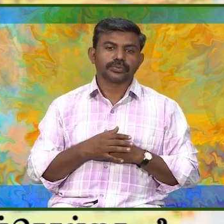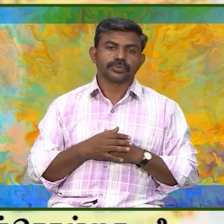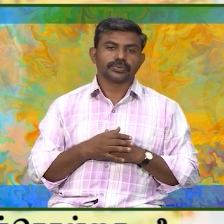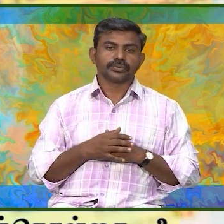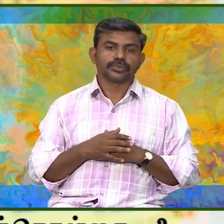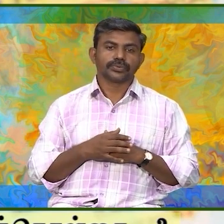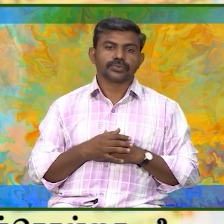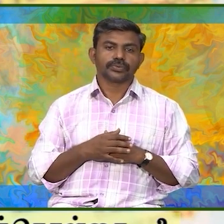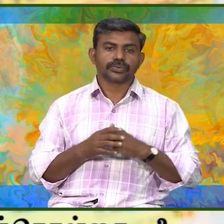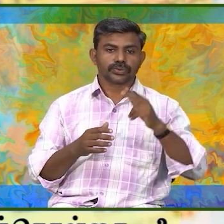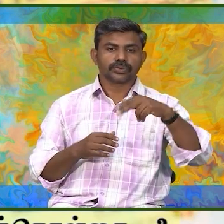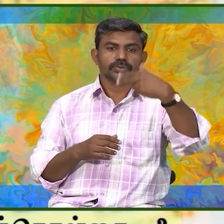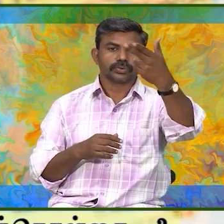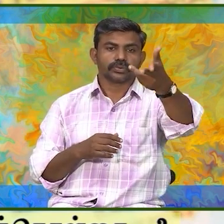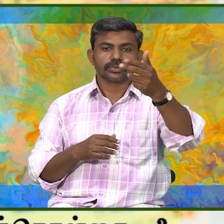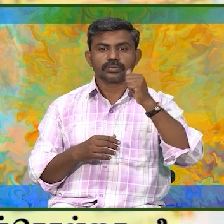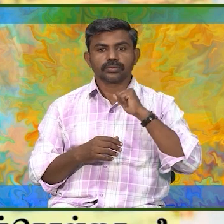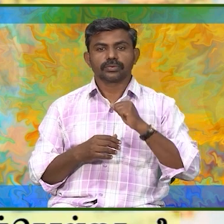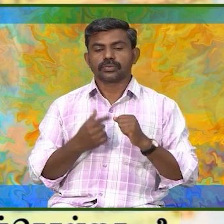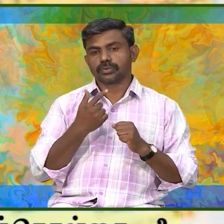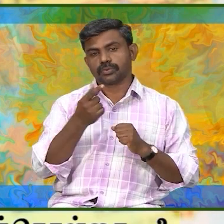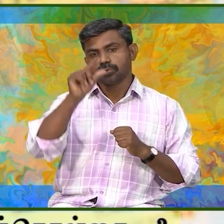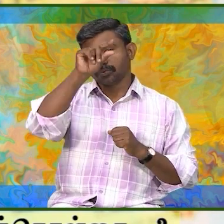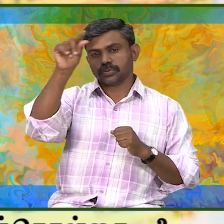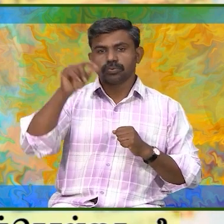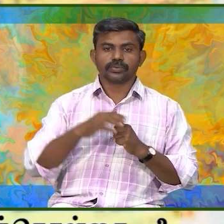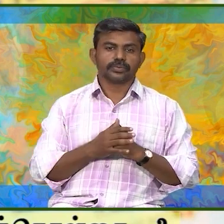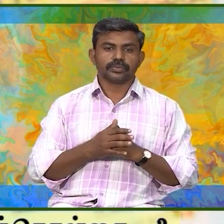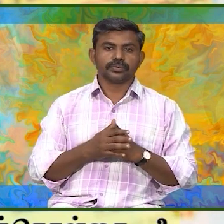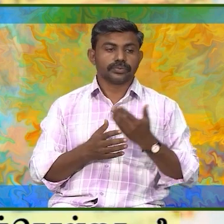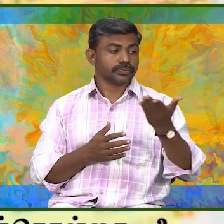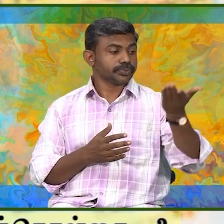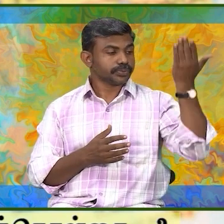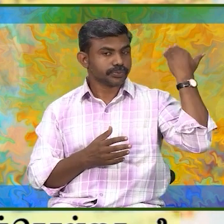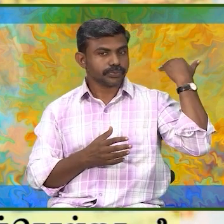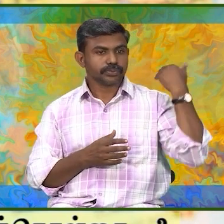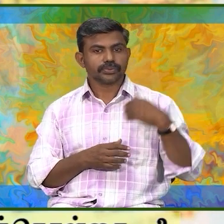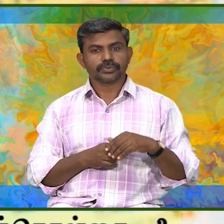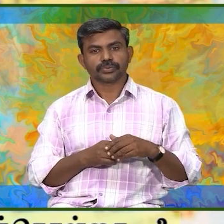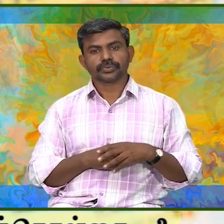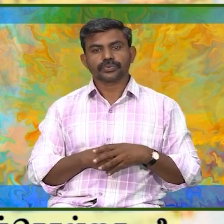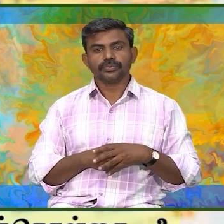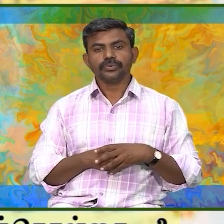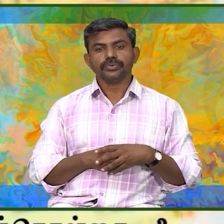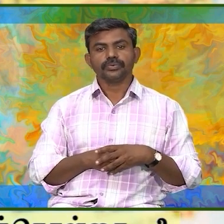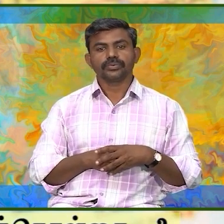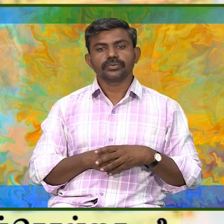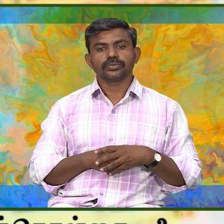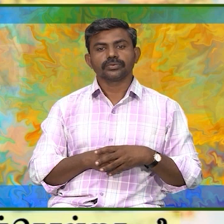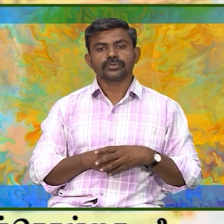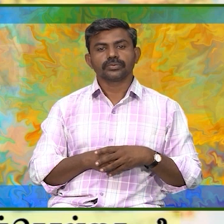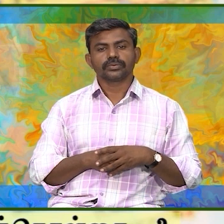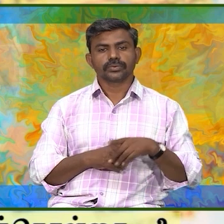சார், எதிர்த்தாப்பில் யார் வீடு இருக்குது சார், ஒருத்தர் பேர் சொல்லி அவங்க வீடு இருக்குது சார், பின்பகுதியில் ஒருத்தர் வீடு இருக்குது சார். சரி,